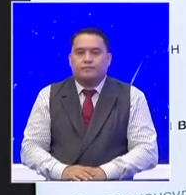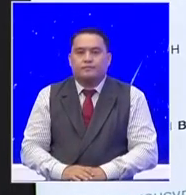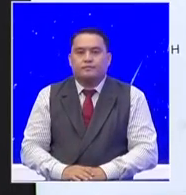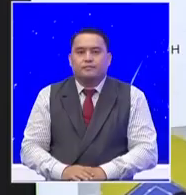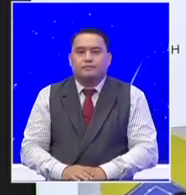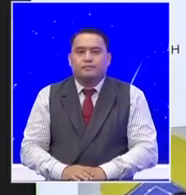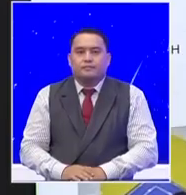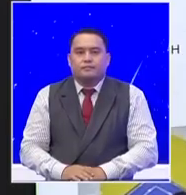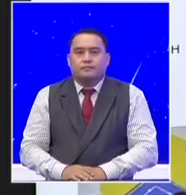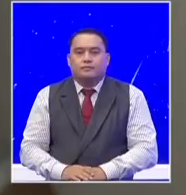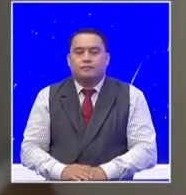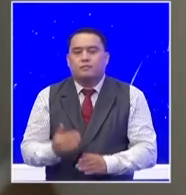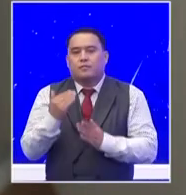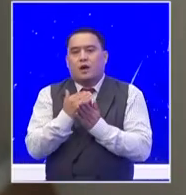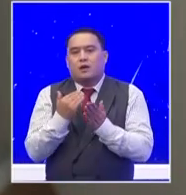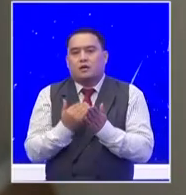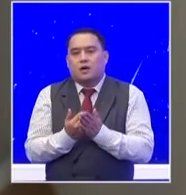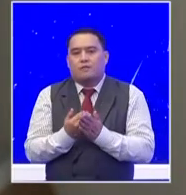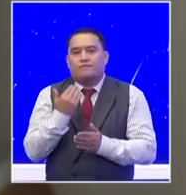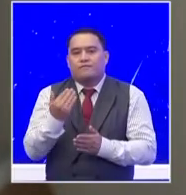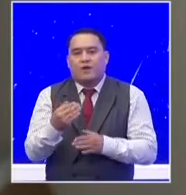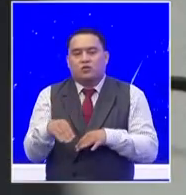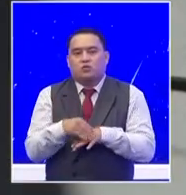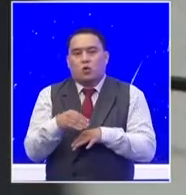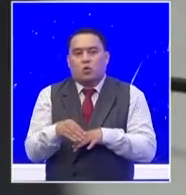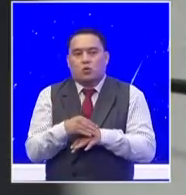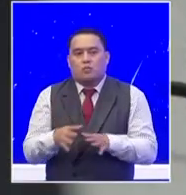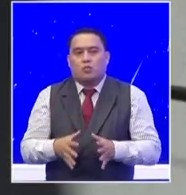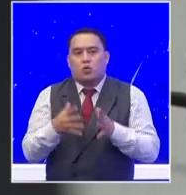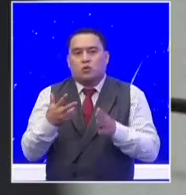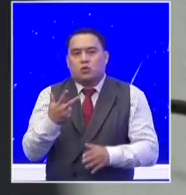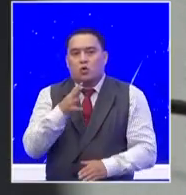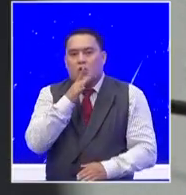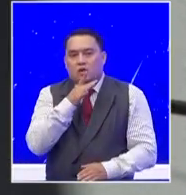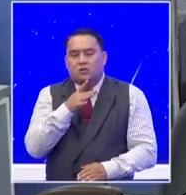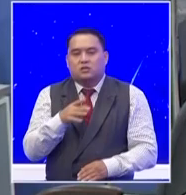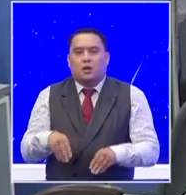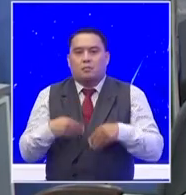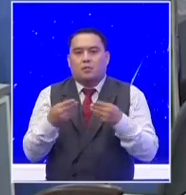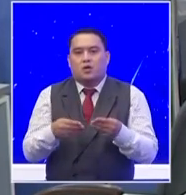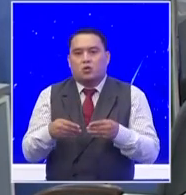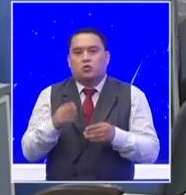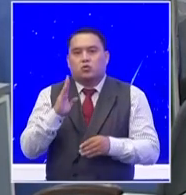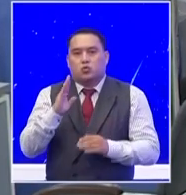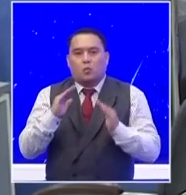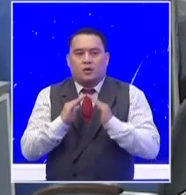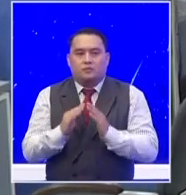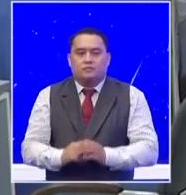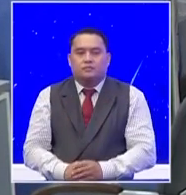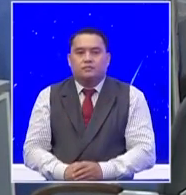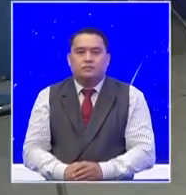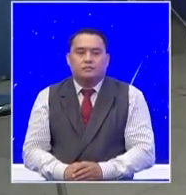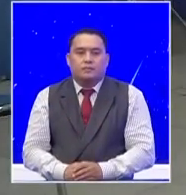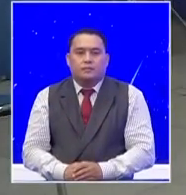условий программы – на момент открытия депозита вашему браку не должно быть более 3 лет. В залог ставится приобретаемое жилье. На вот эти